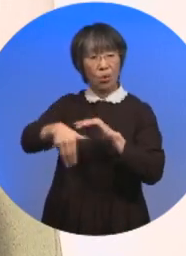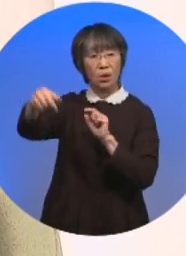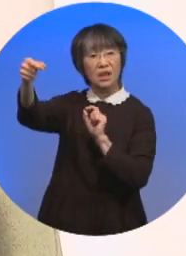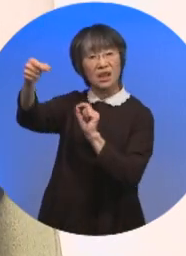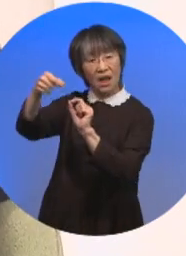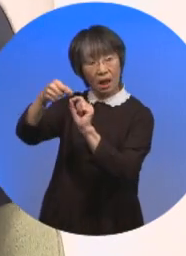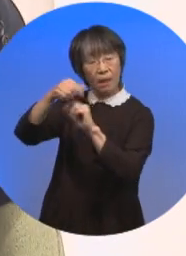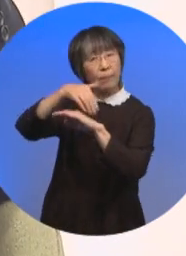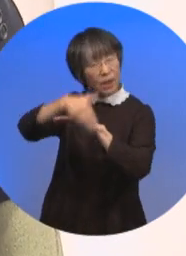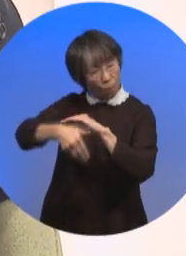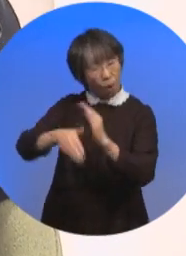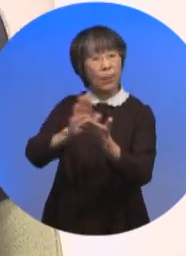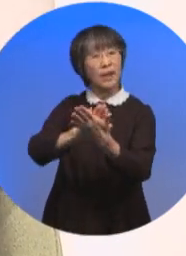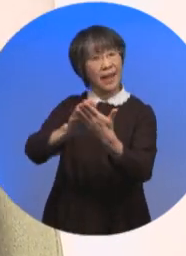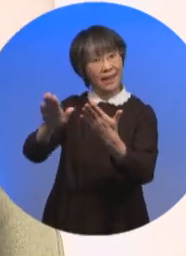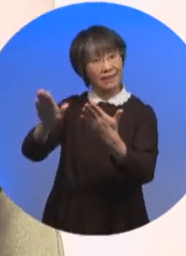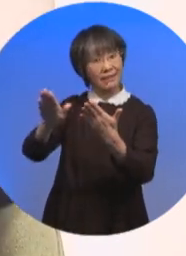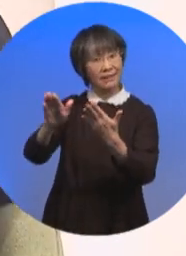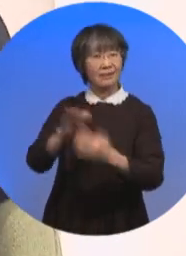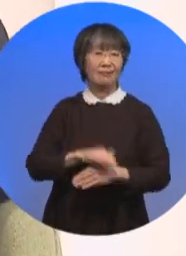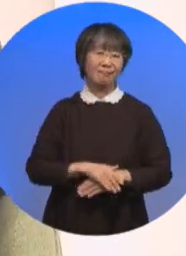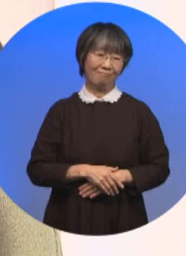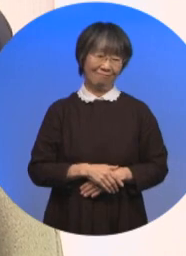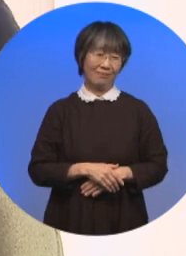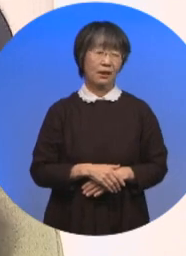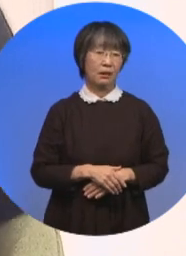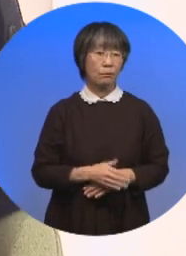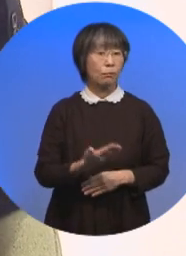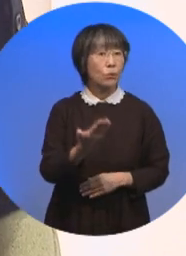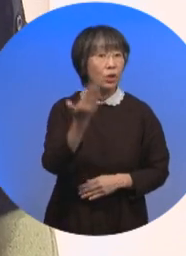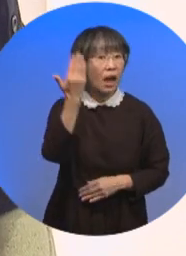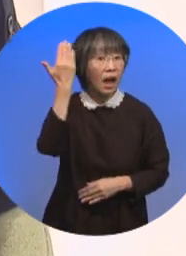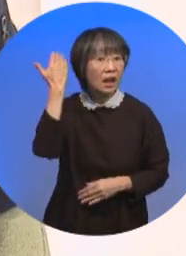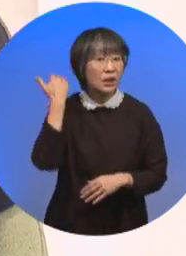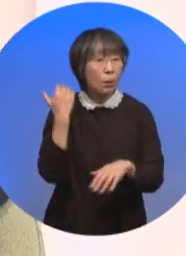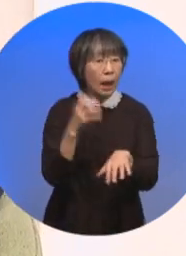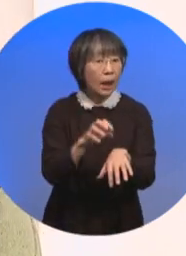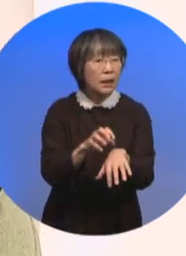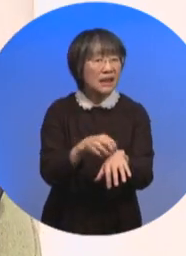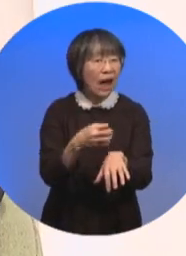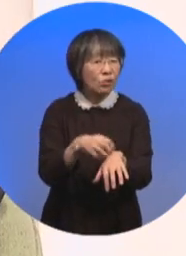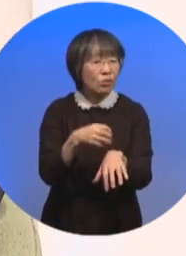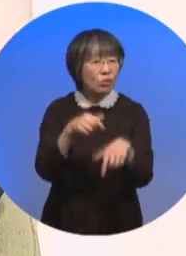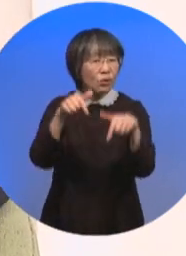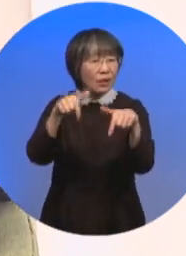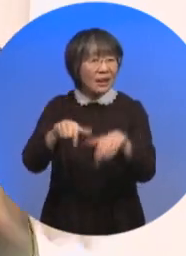箕面やし、みたいな。今はもうね、箕面ってなんかこう、あれけど、猿